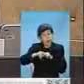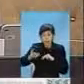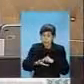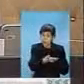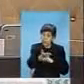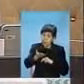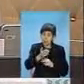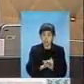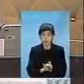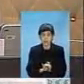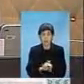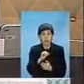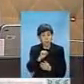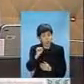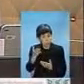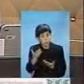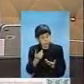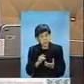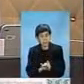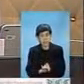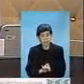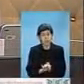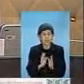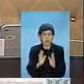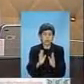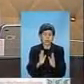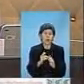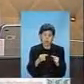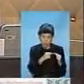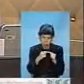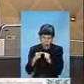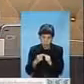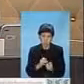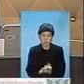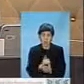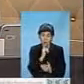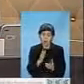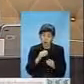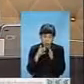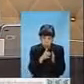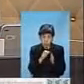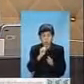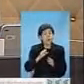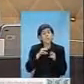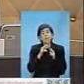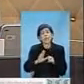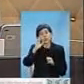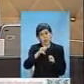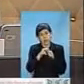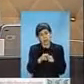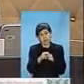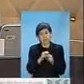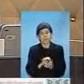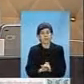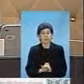ครับท่านก็เป็นสสนะครับเอาท่านรัฐวุฒิต่อนะครับเดี๋ยวถ้าข้าพลาดพิงเดี๋ยวสวประท้วงเองนะครับ ขอบคุณ